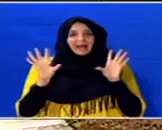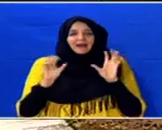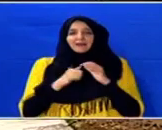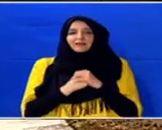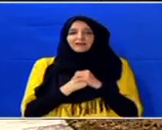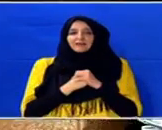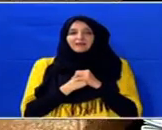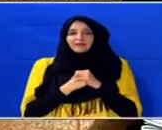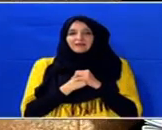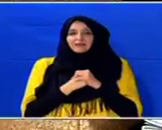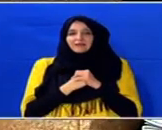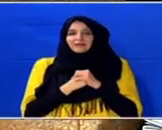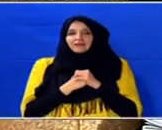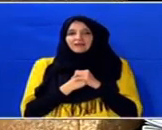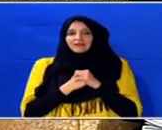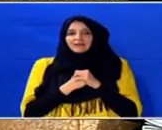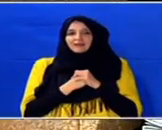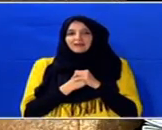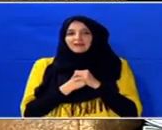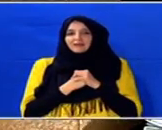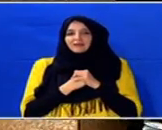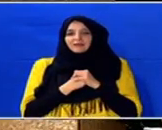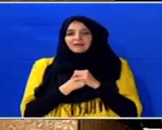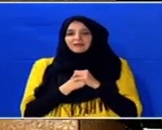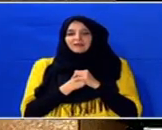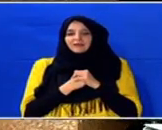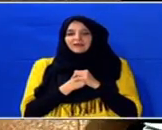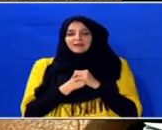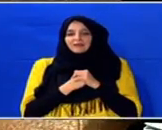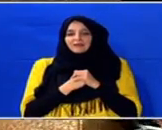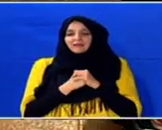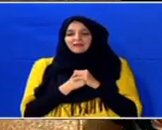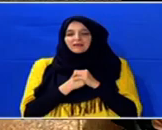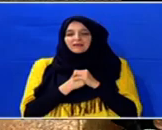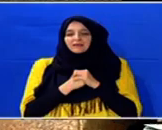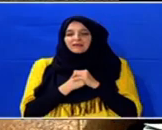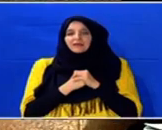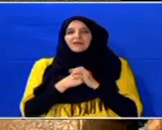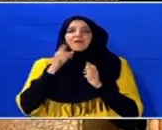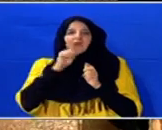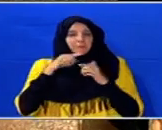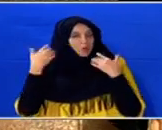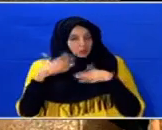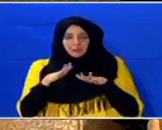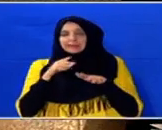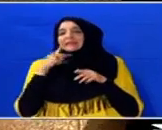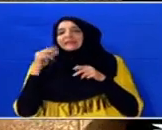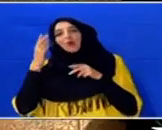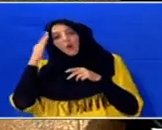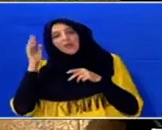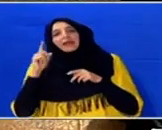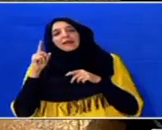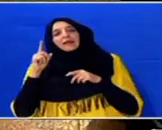الشافية والكافية إن شاء الله. هي عندك هي ماكلة هي كليت رمضان عملوا. نعم. المريضة. نعم. كليت